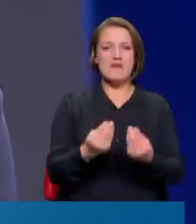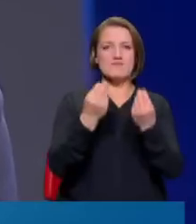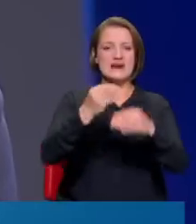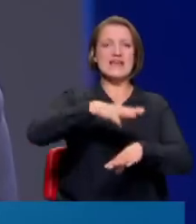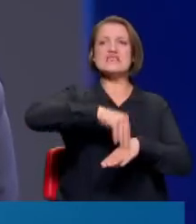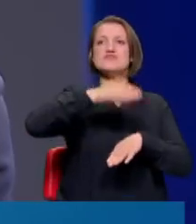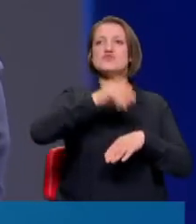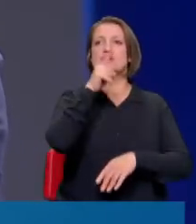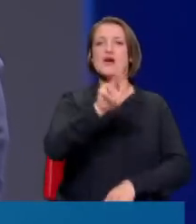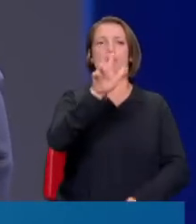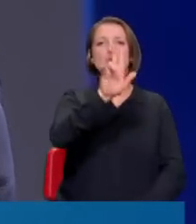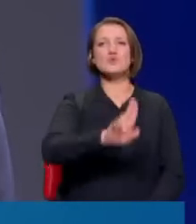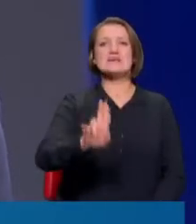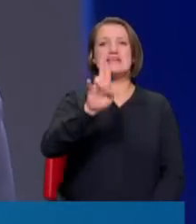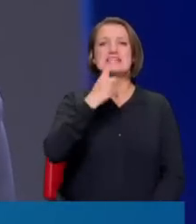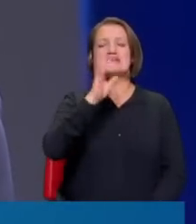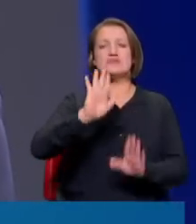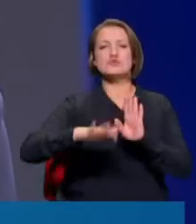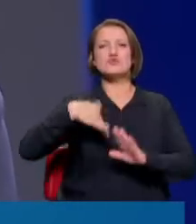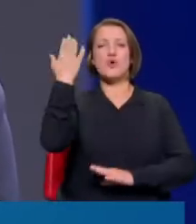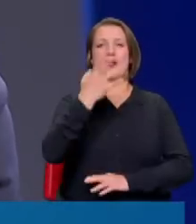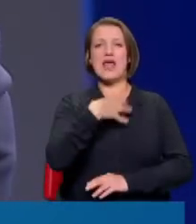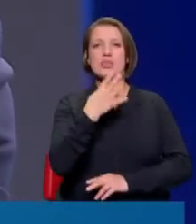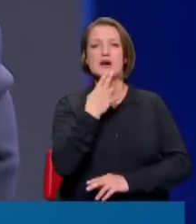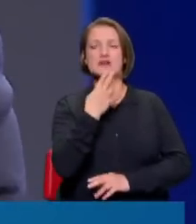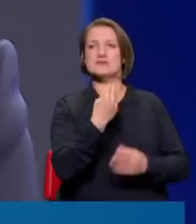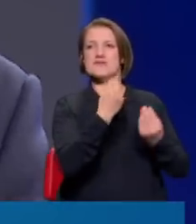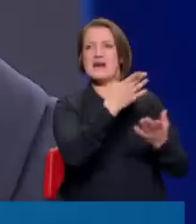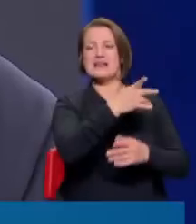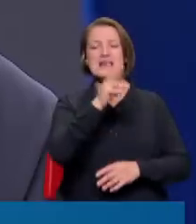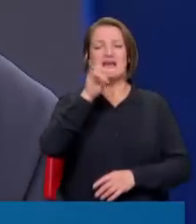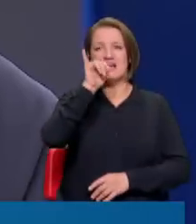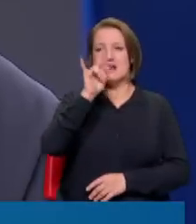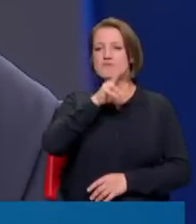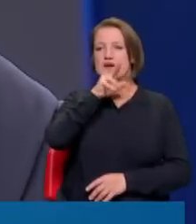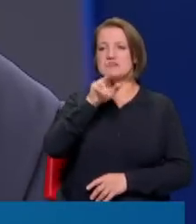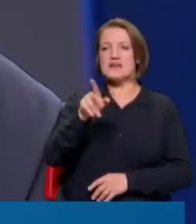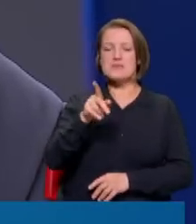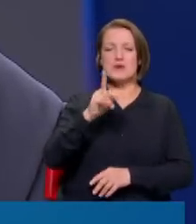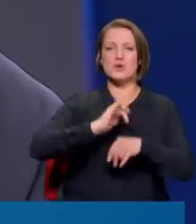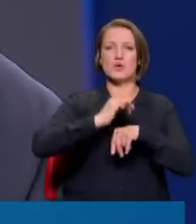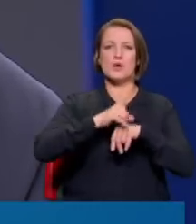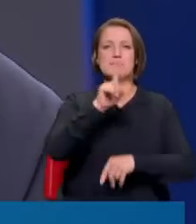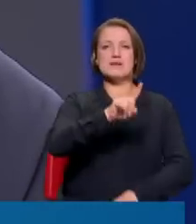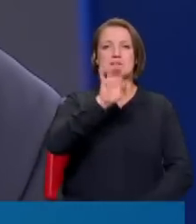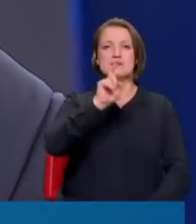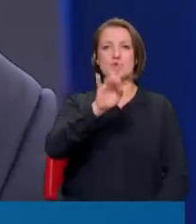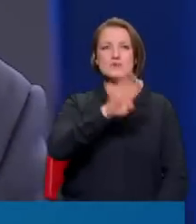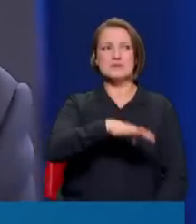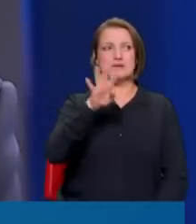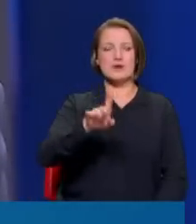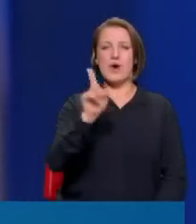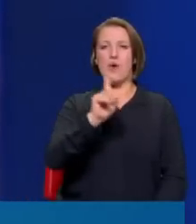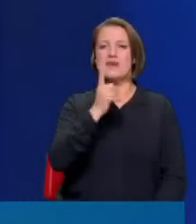İsviçre 37 yıl sonra kendi kadınına verdi İtalya Fransa gibi ülkeler 1944'te 10 yıl sonra